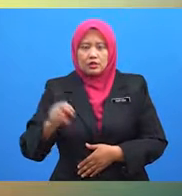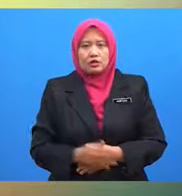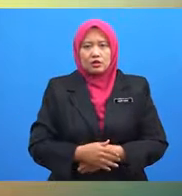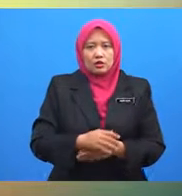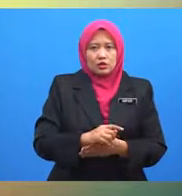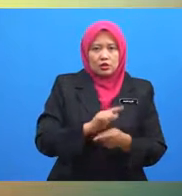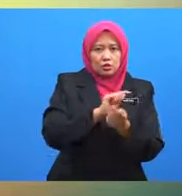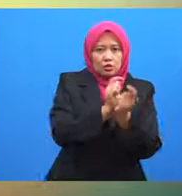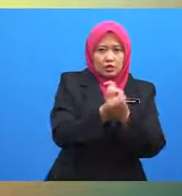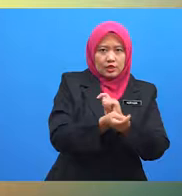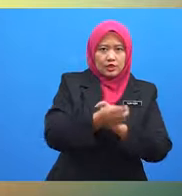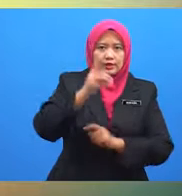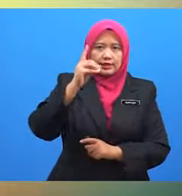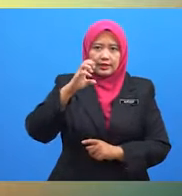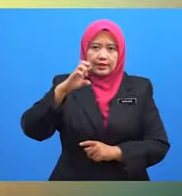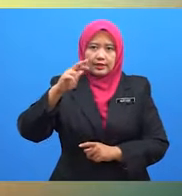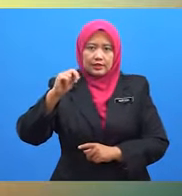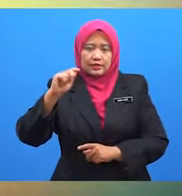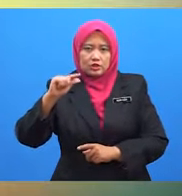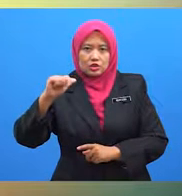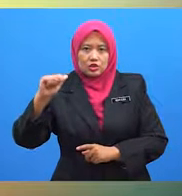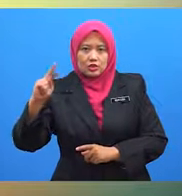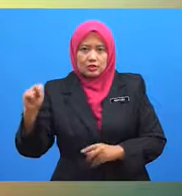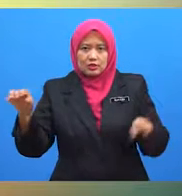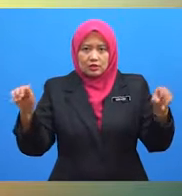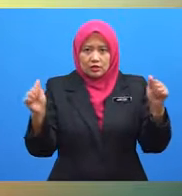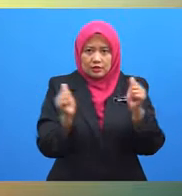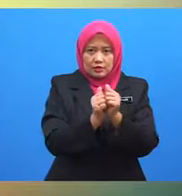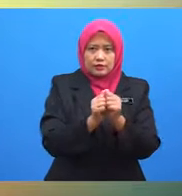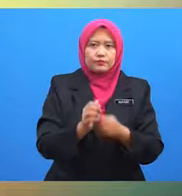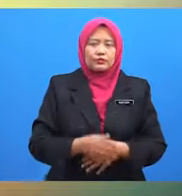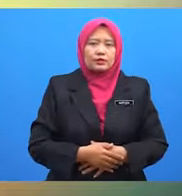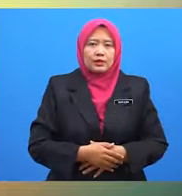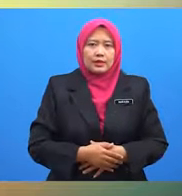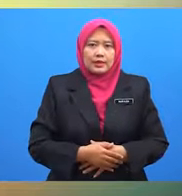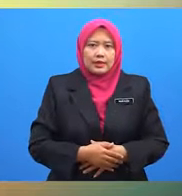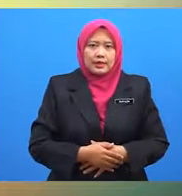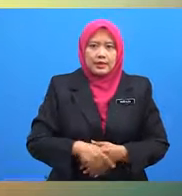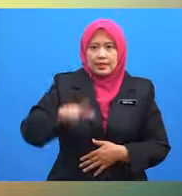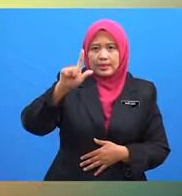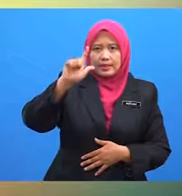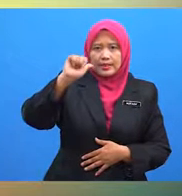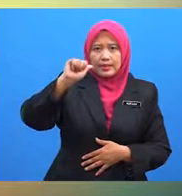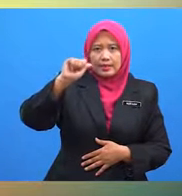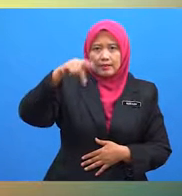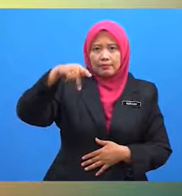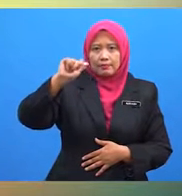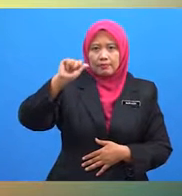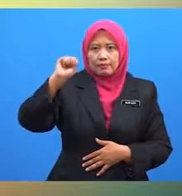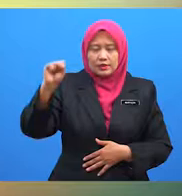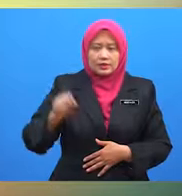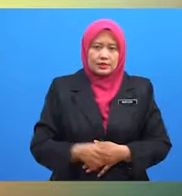jadi lepas. Awalan ber muncul sebagai mar. Contohnya,